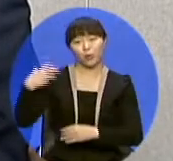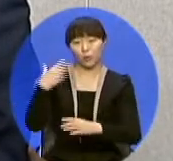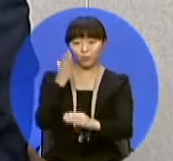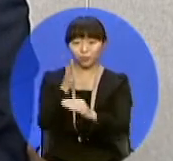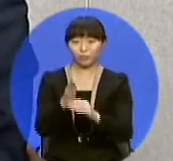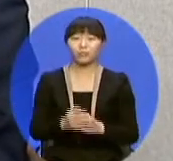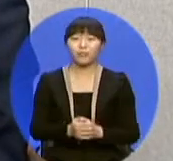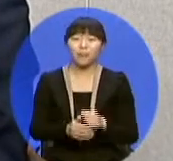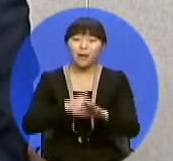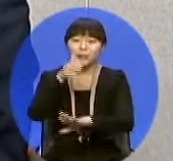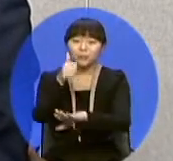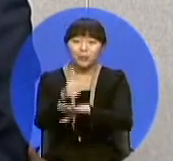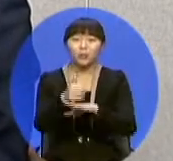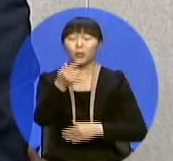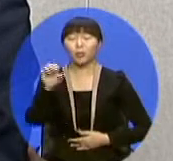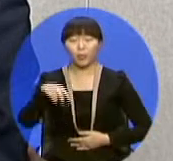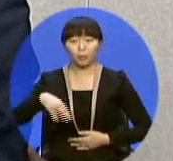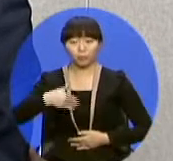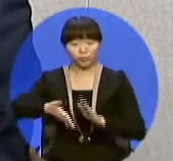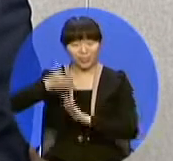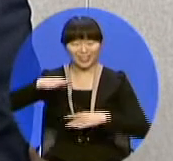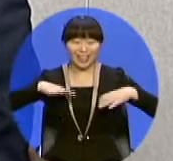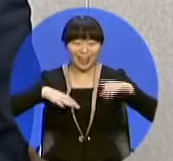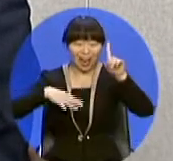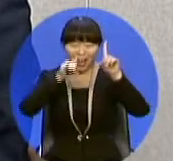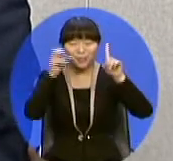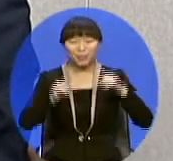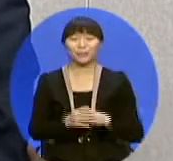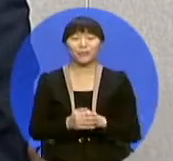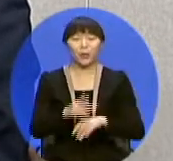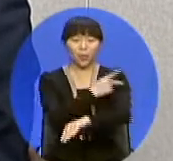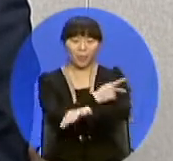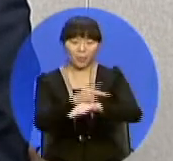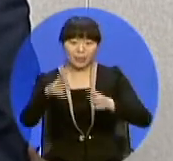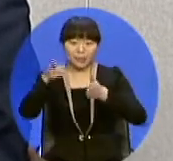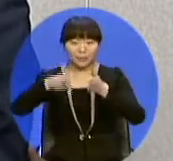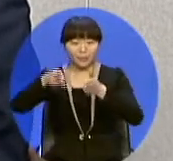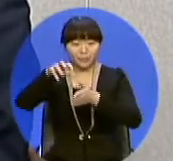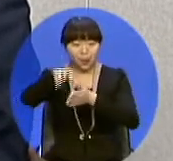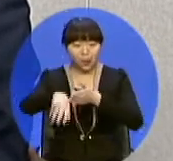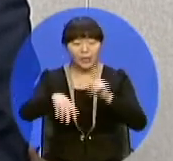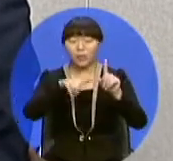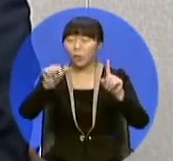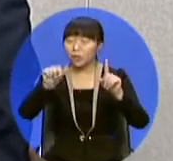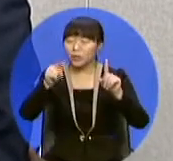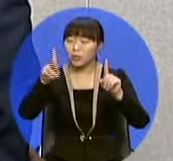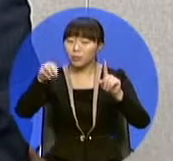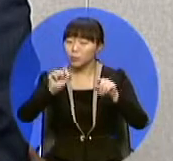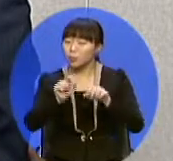있고 마지막으로 우리 광명시에 자랑거리가 하나 있는데 KTX 광명 역세권에서 1.5km 떨어진